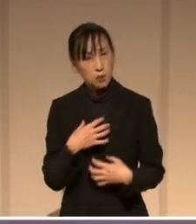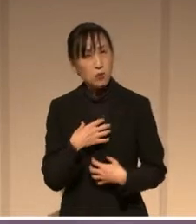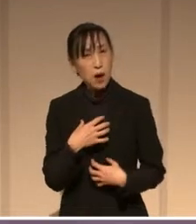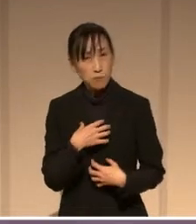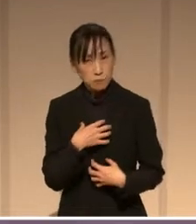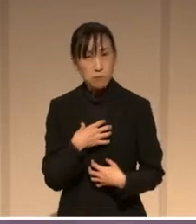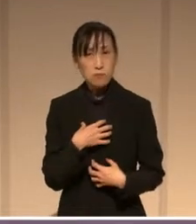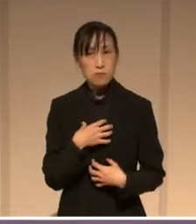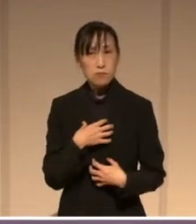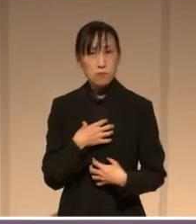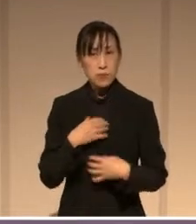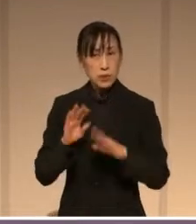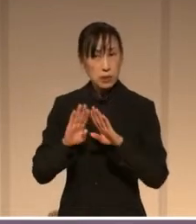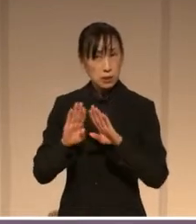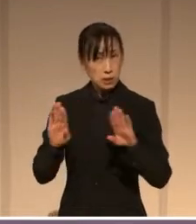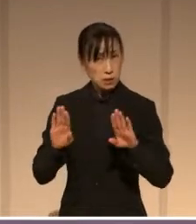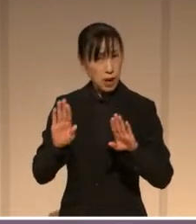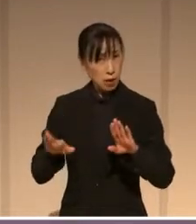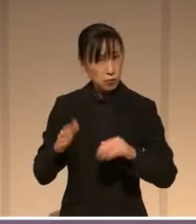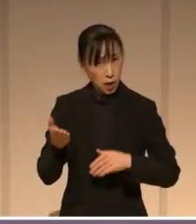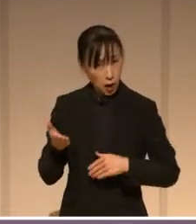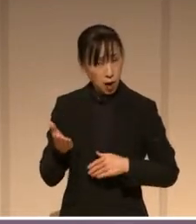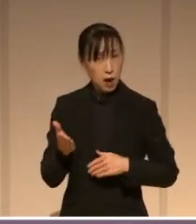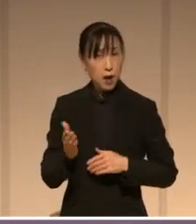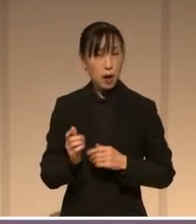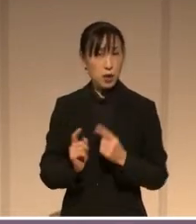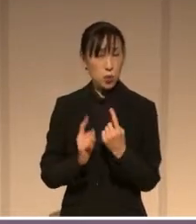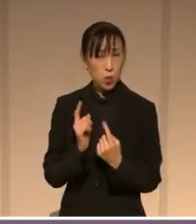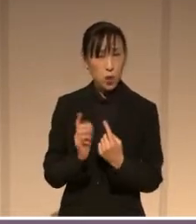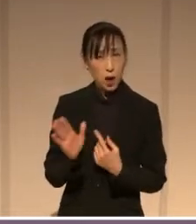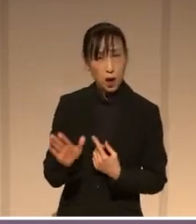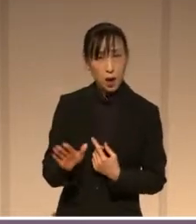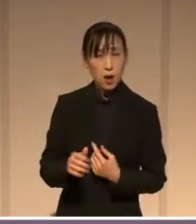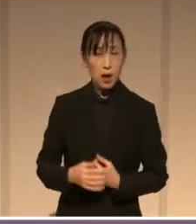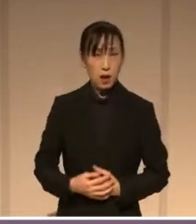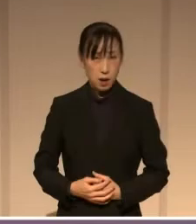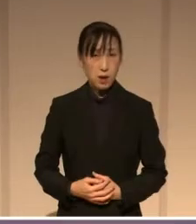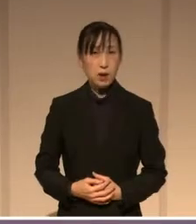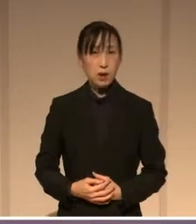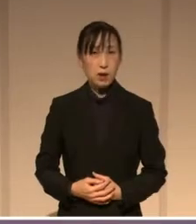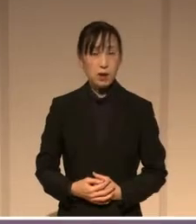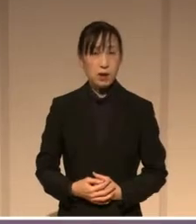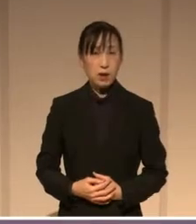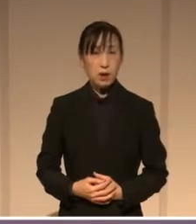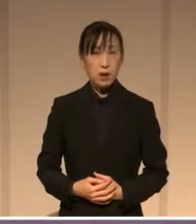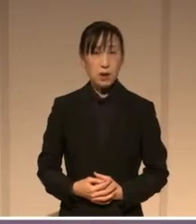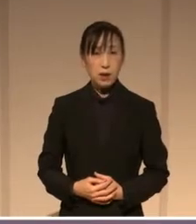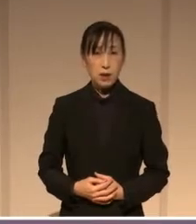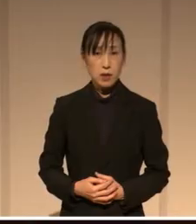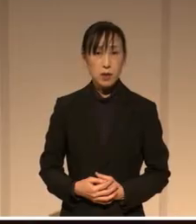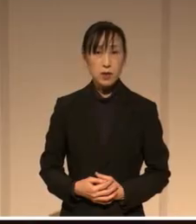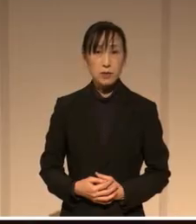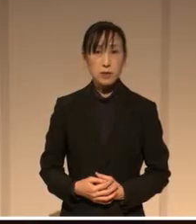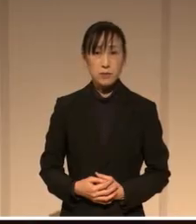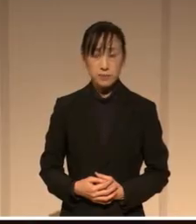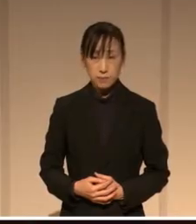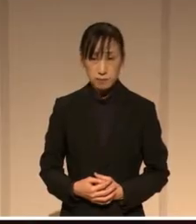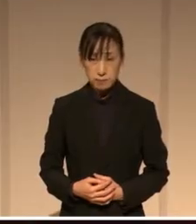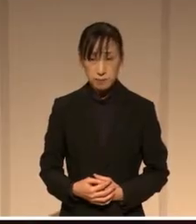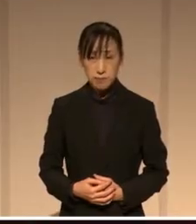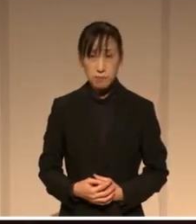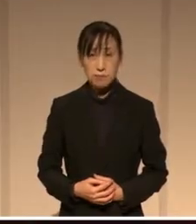開催されるのかどうかだったり自分がその実際でレーンことはそうです